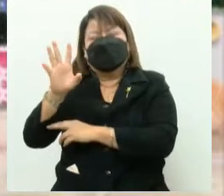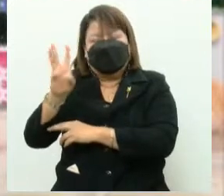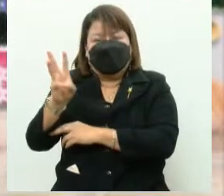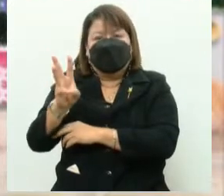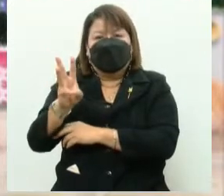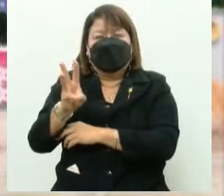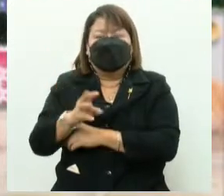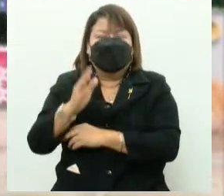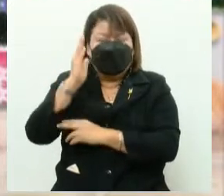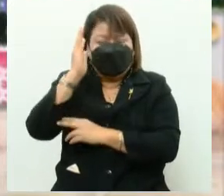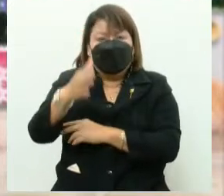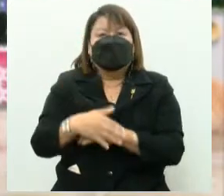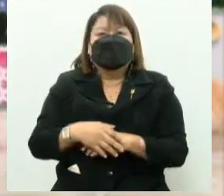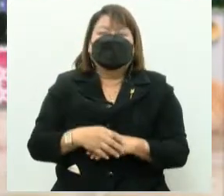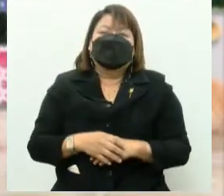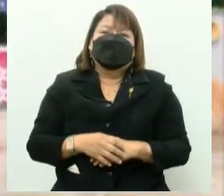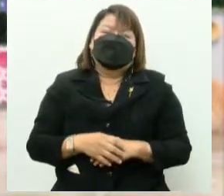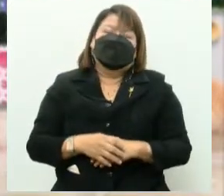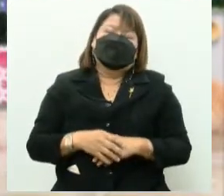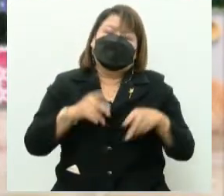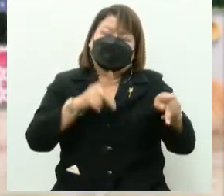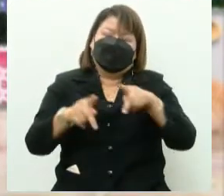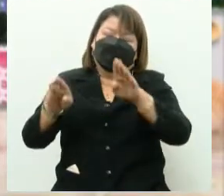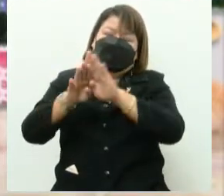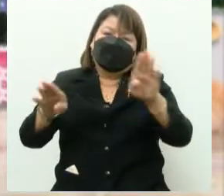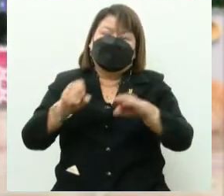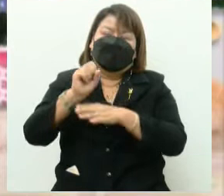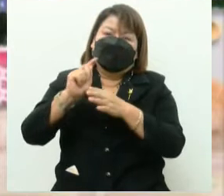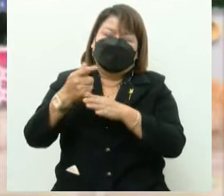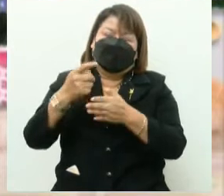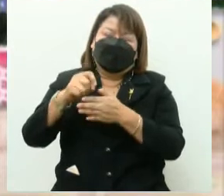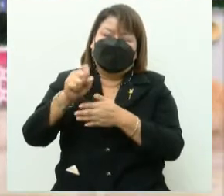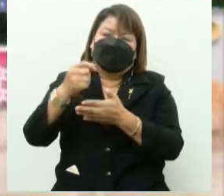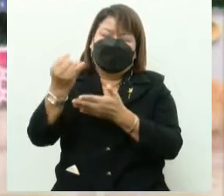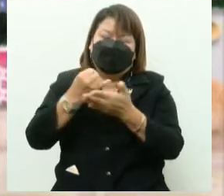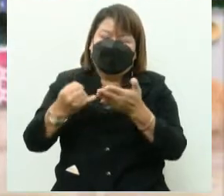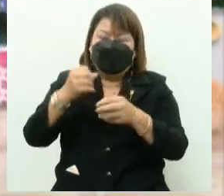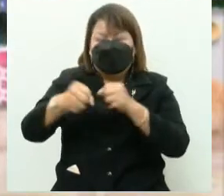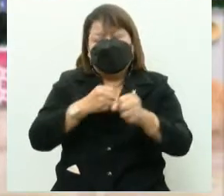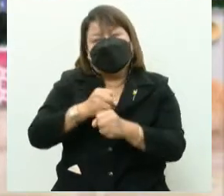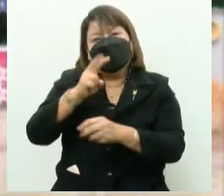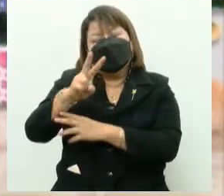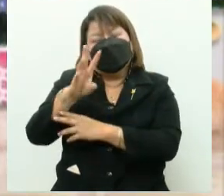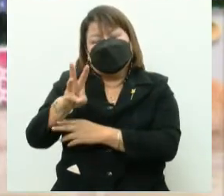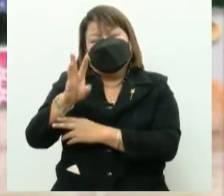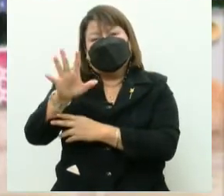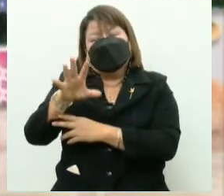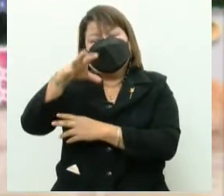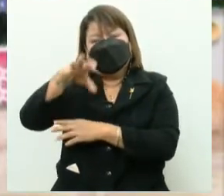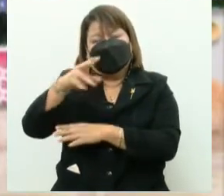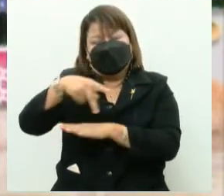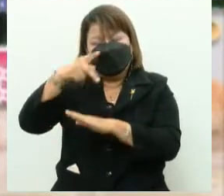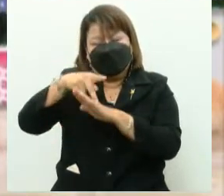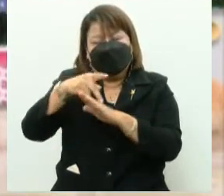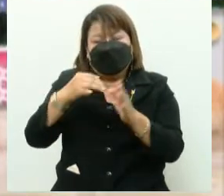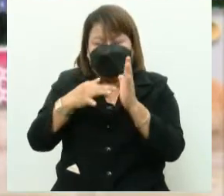พี่มีนและในลำดับต่อไปค่ะ ครับ เป็นพิธีเปิดงานศิลปะหัตถกรรมนักเรียนประจำปี2565ของสังกัดสำนักงานเขตพื้นที่